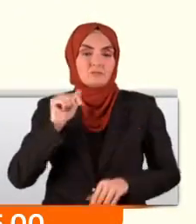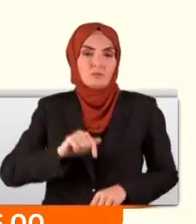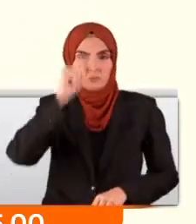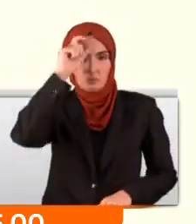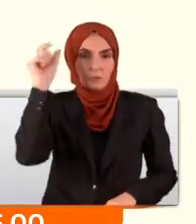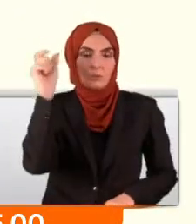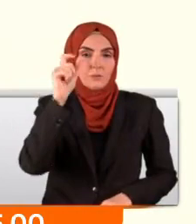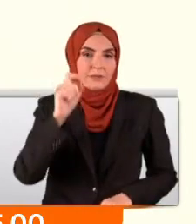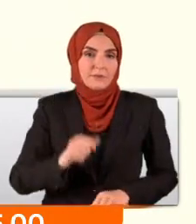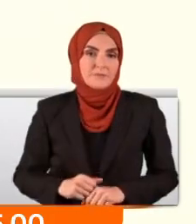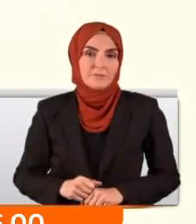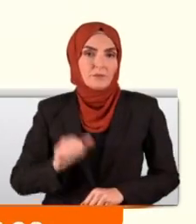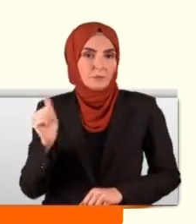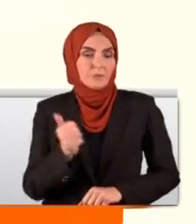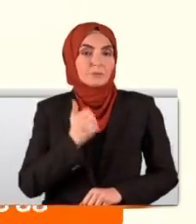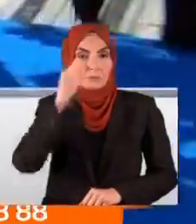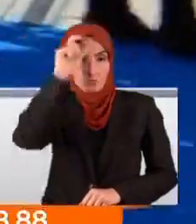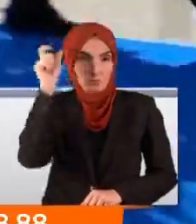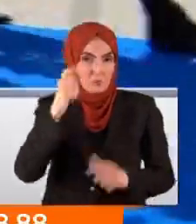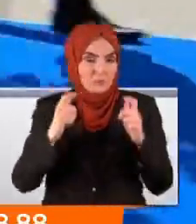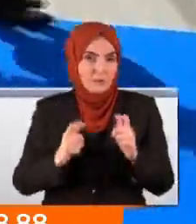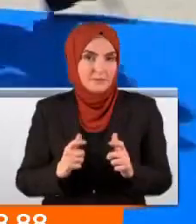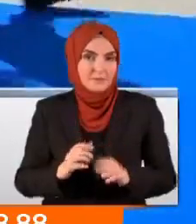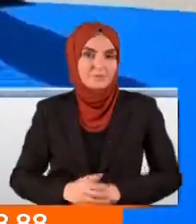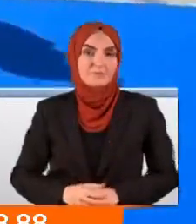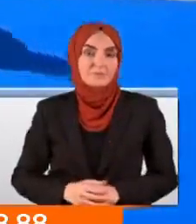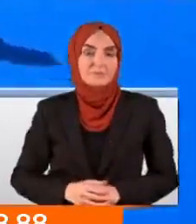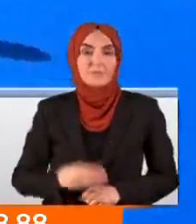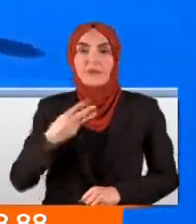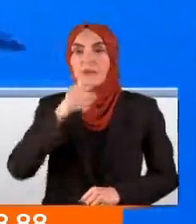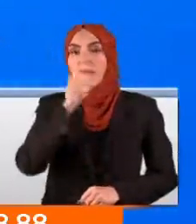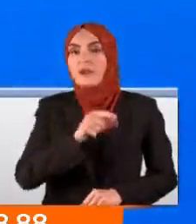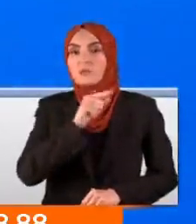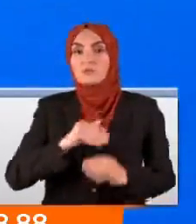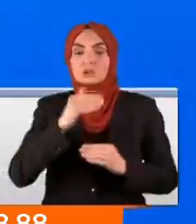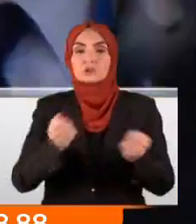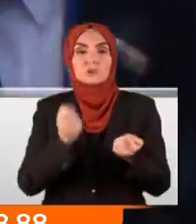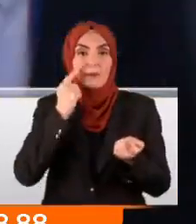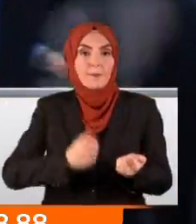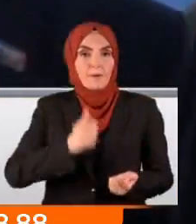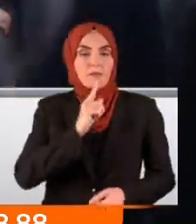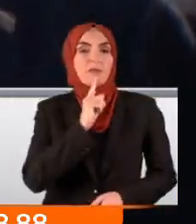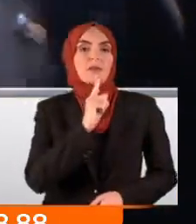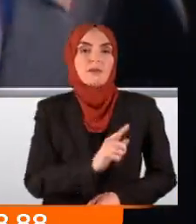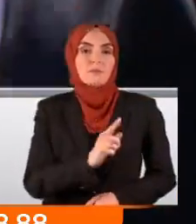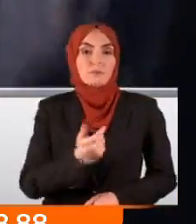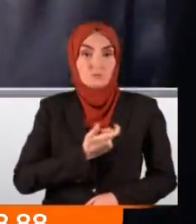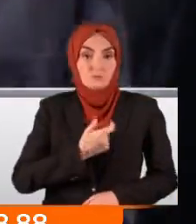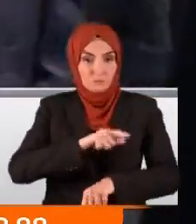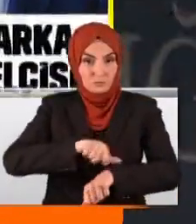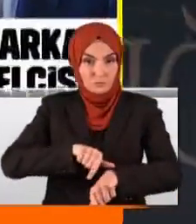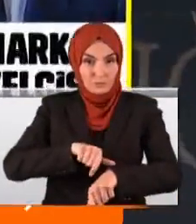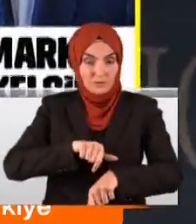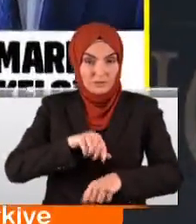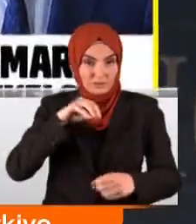Türkiye. Anlı şanlı Türkiye. Erdoğan da Dışişleri Bakanlığı'na talimat verdi. Hukuki bir süreçle ilgili